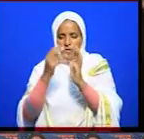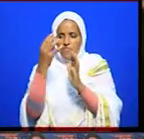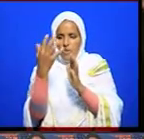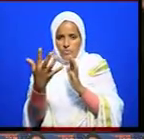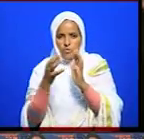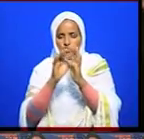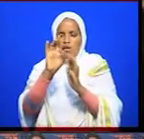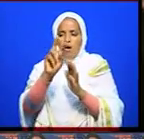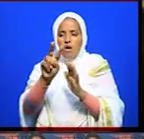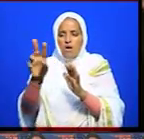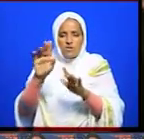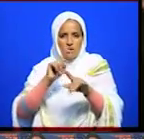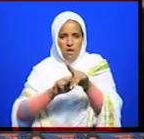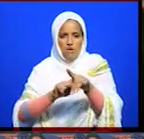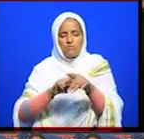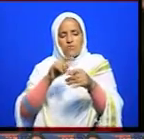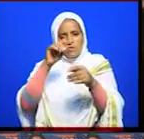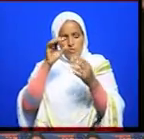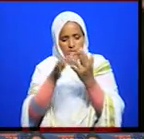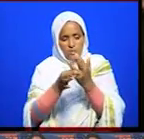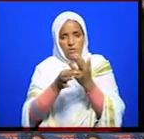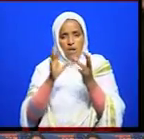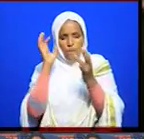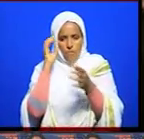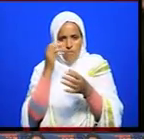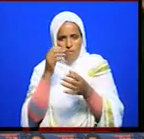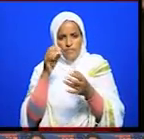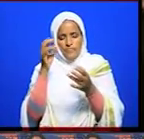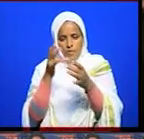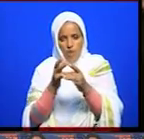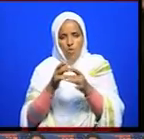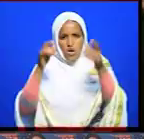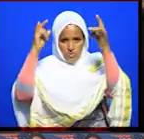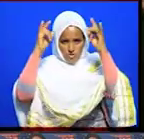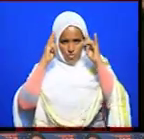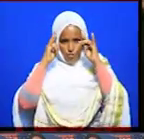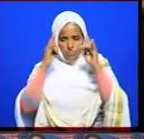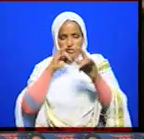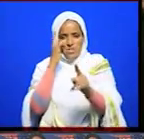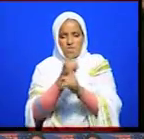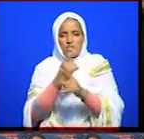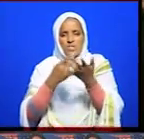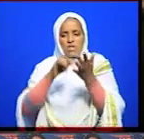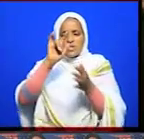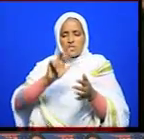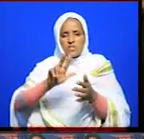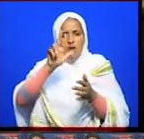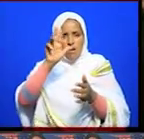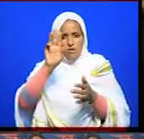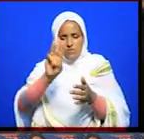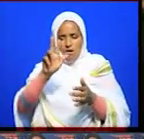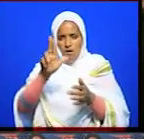ኤፌሶን 5:21 ላይ ለማለት ነው። ሚስትም እንደዚሁ ለባሏ ዘውድ ናት፣ ልክ እንደ